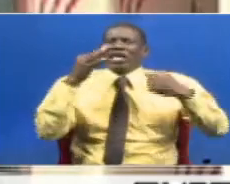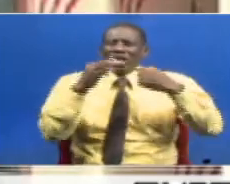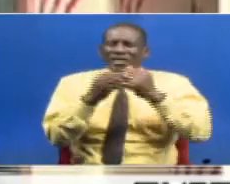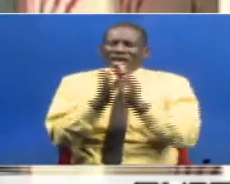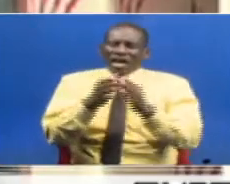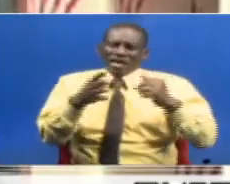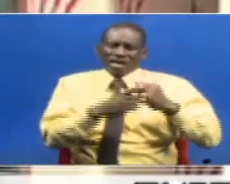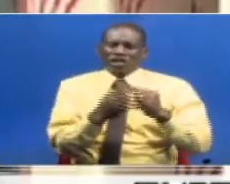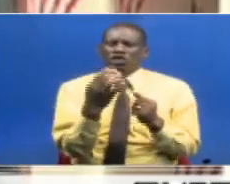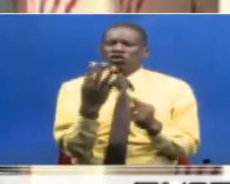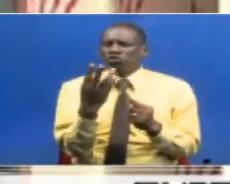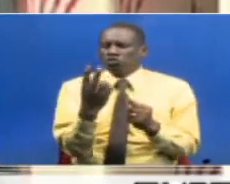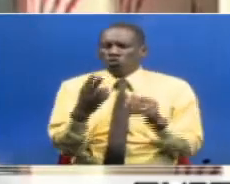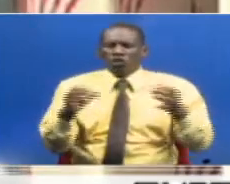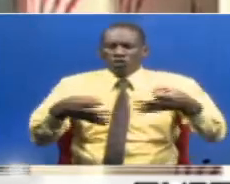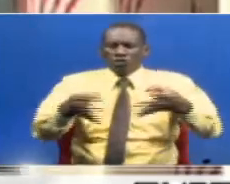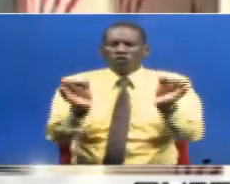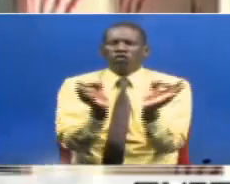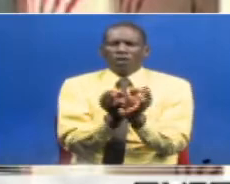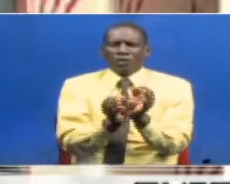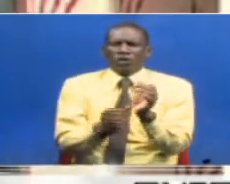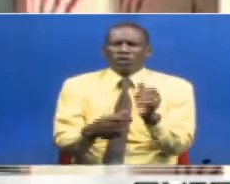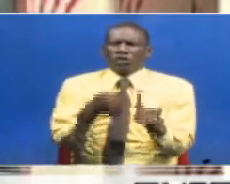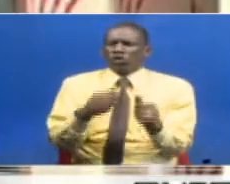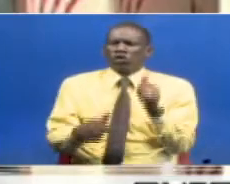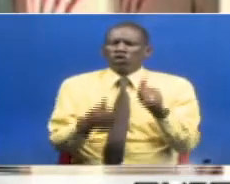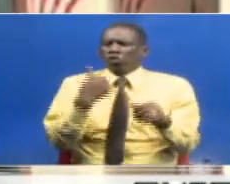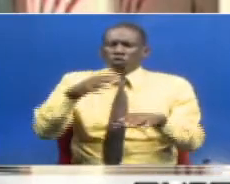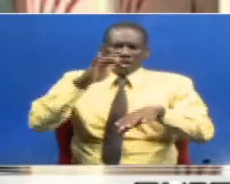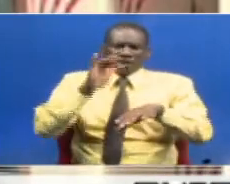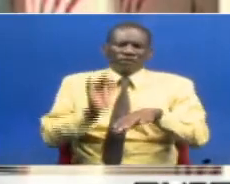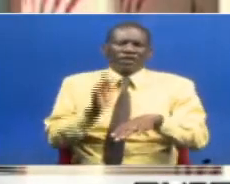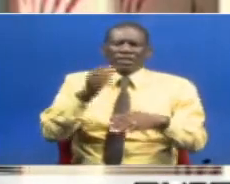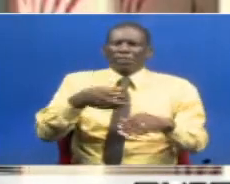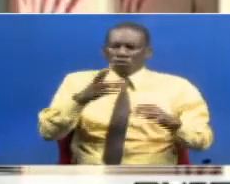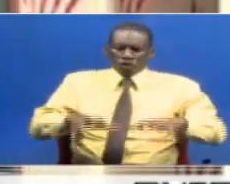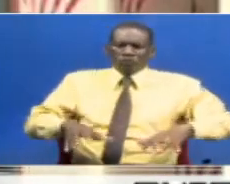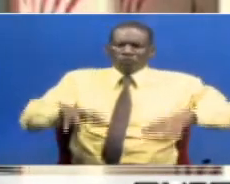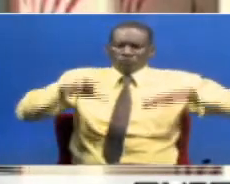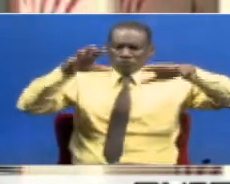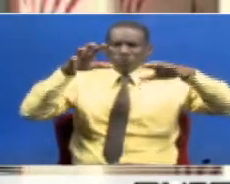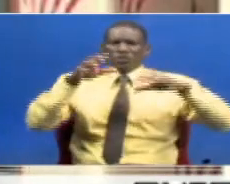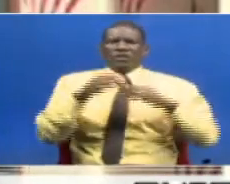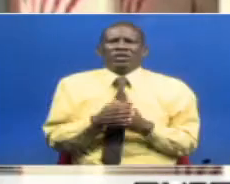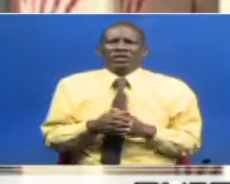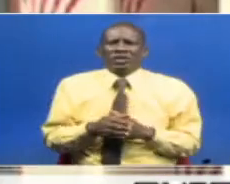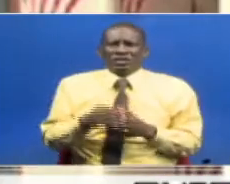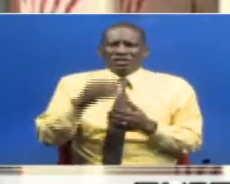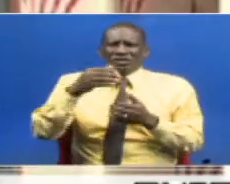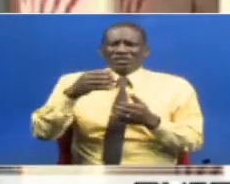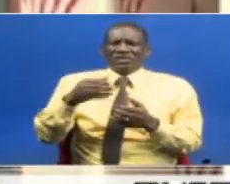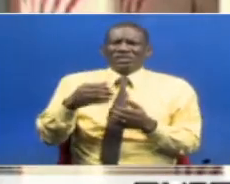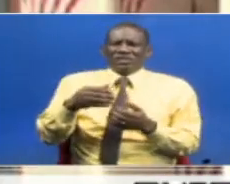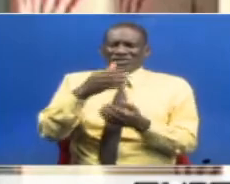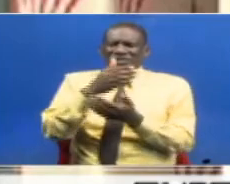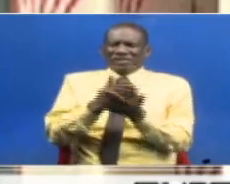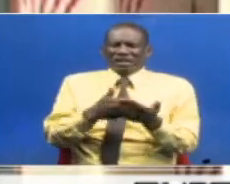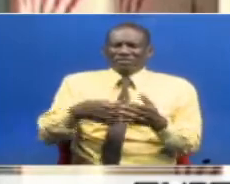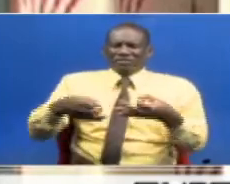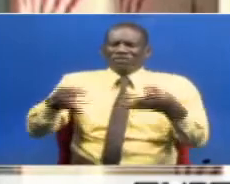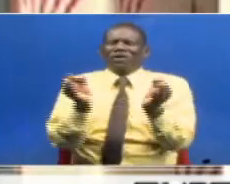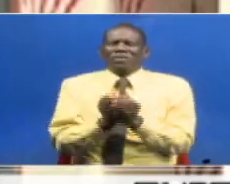3,892 households that have been affected, and some have been